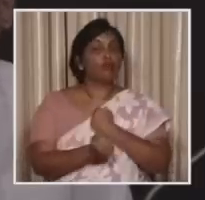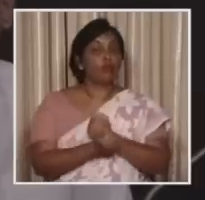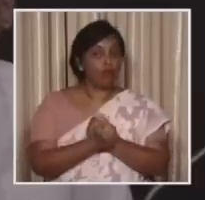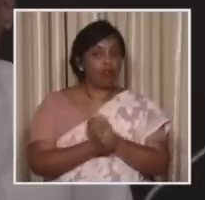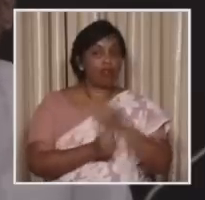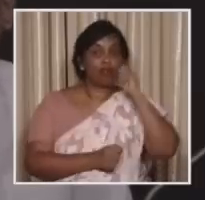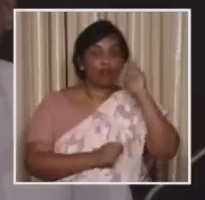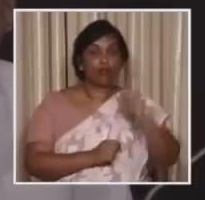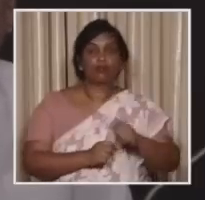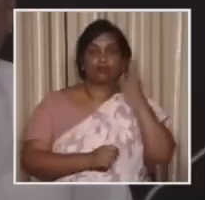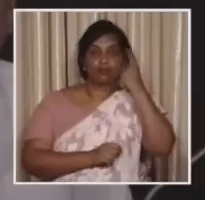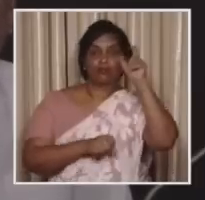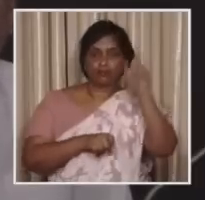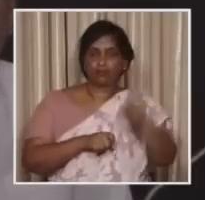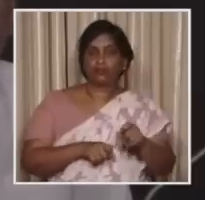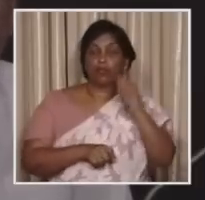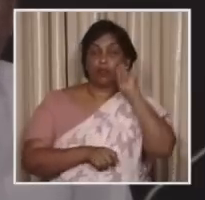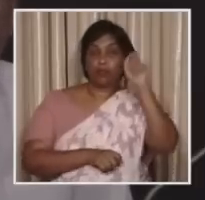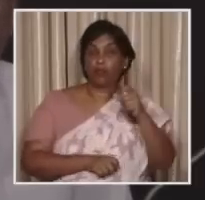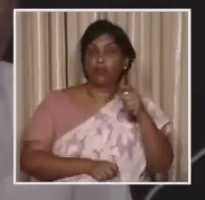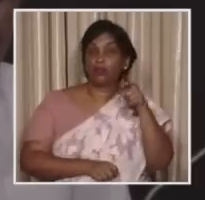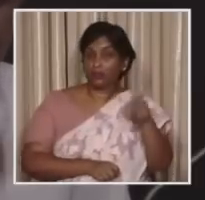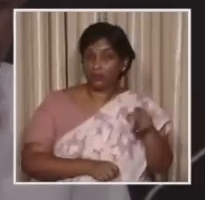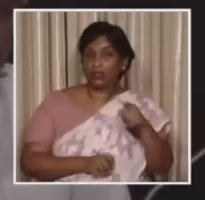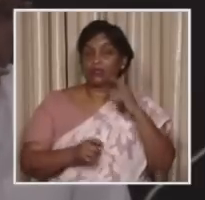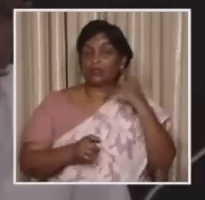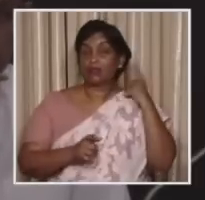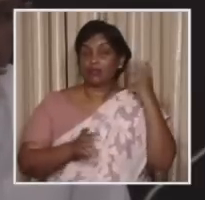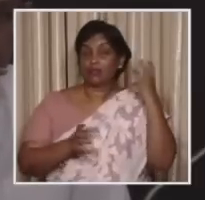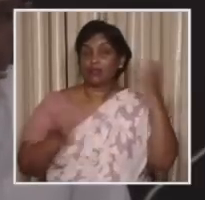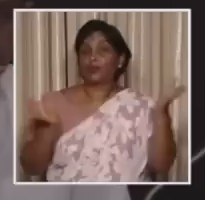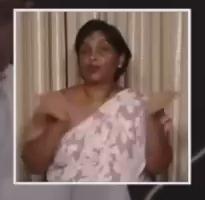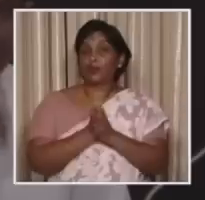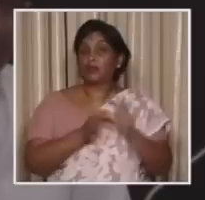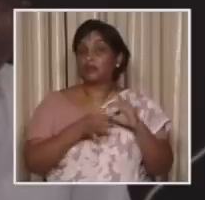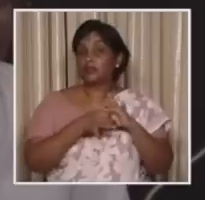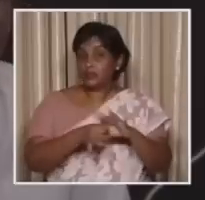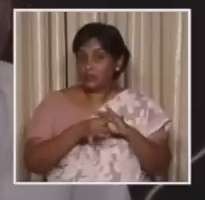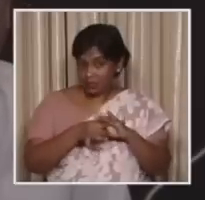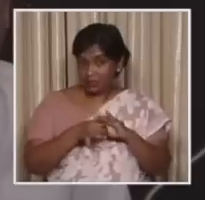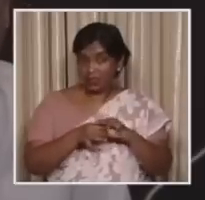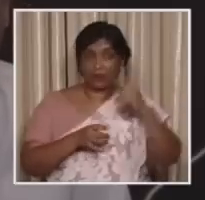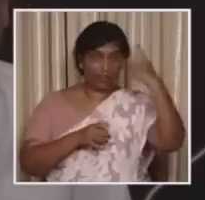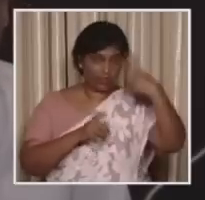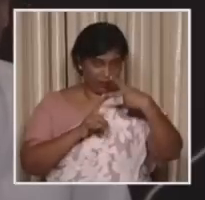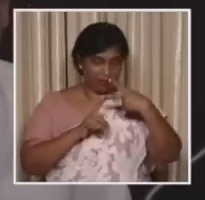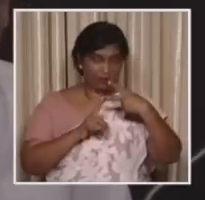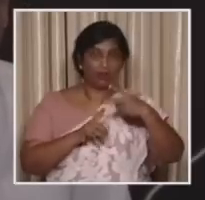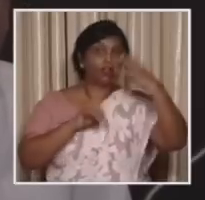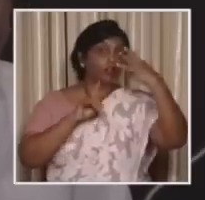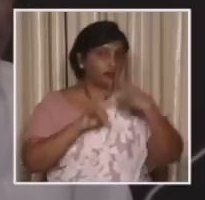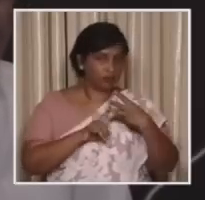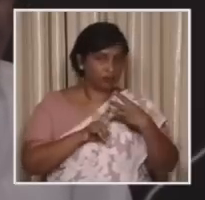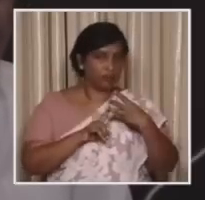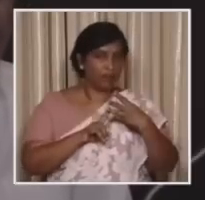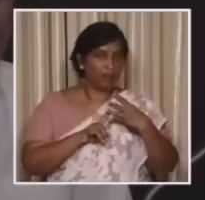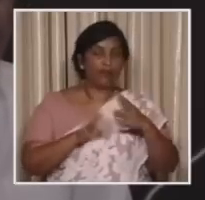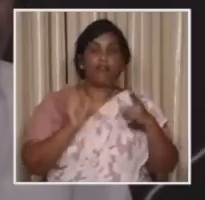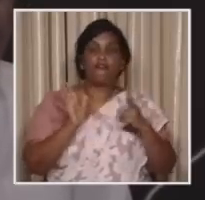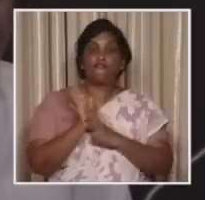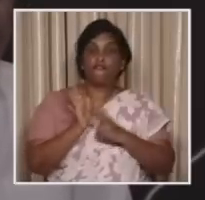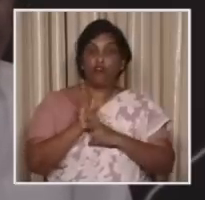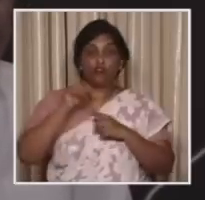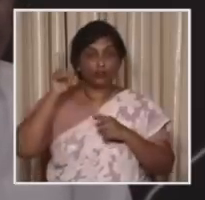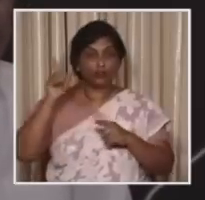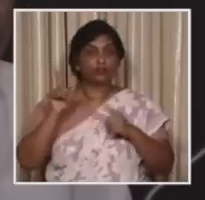අය බුද්ධාංශ නිලධාරීන්. මේ බුද්ධාංශ නිලධාරීන් සහ සහරාන්ගේ කණ්ඩායම අතර තියෙන සම්බන්ධතා අංක 2 අංක 3 වවුනතිව්